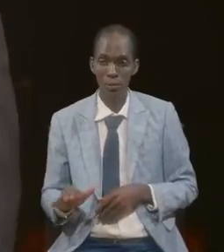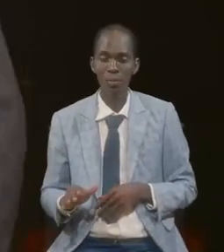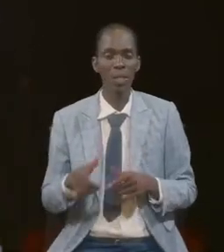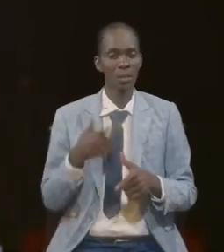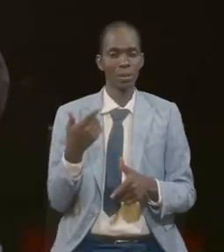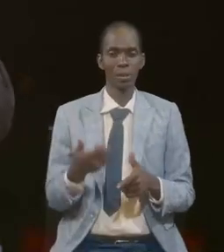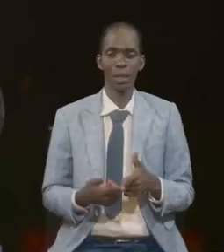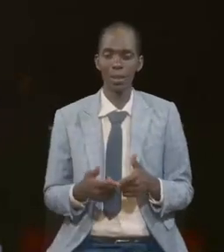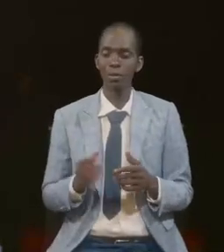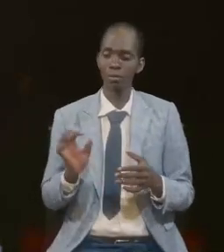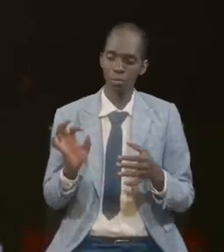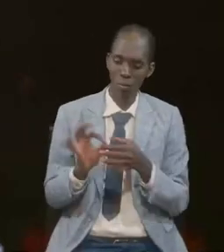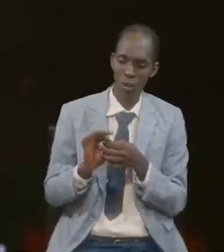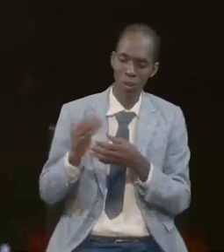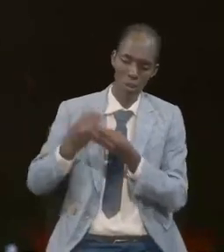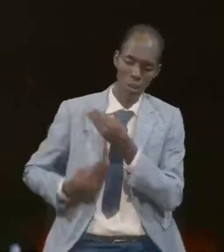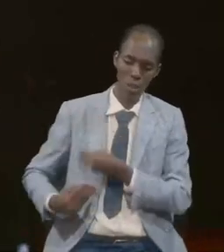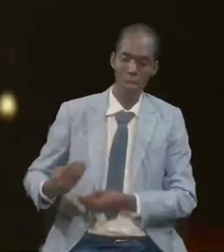sommes enfants, nous sommes aussi